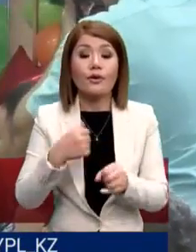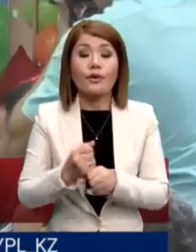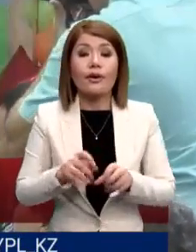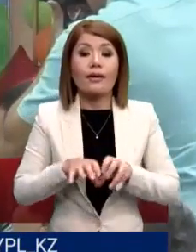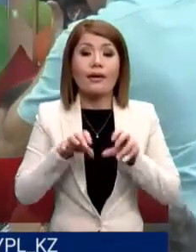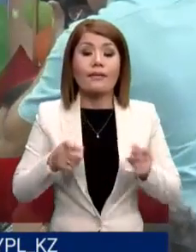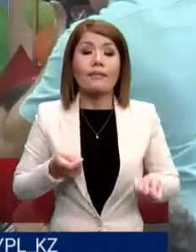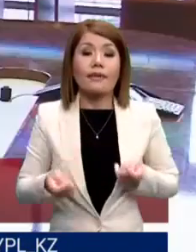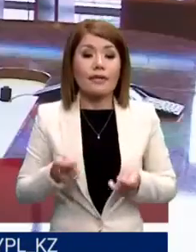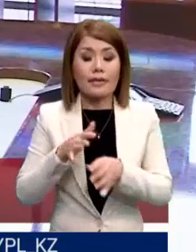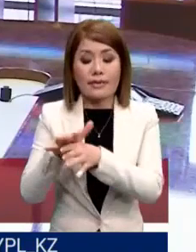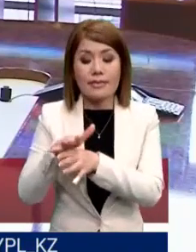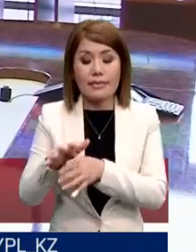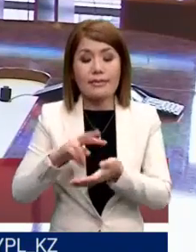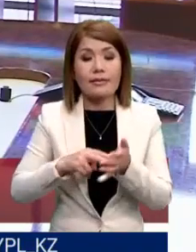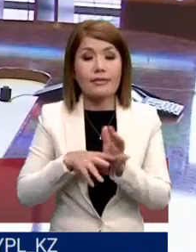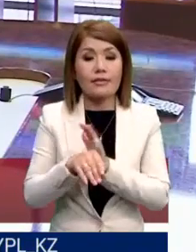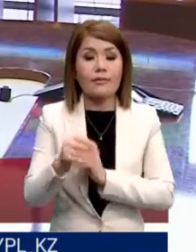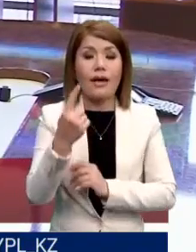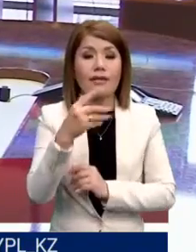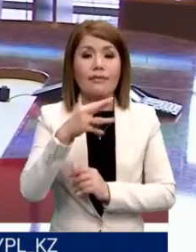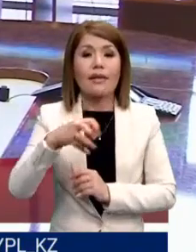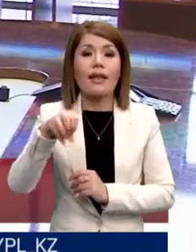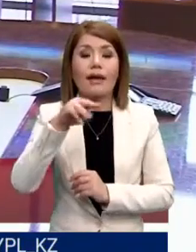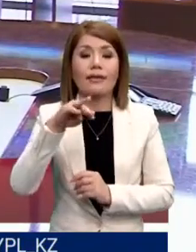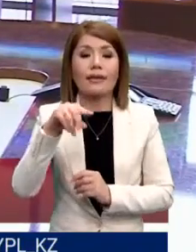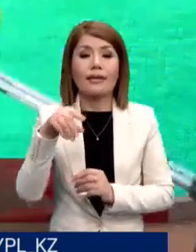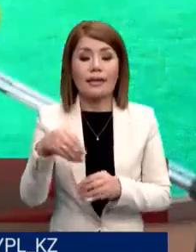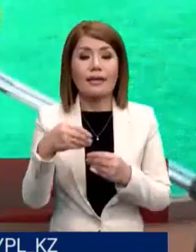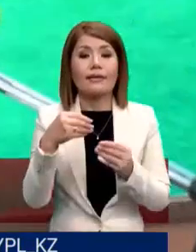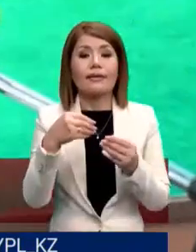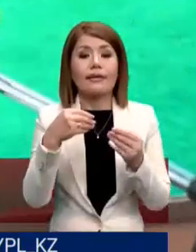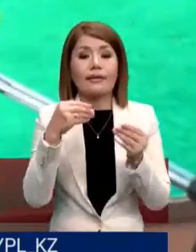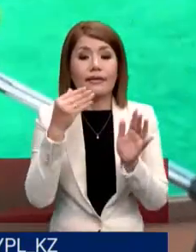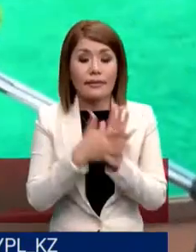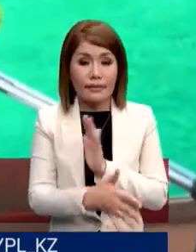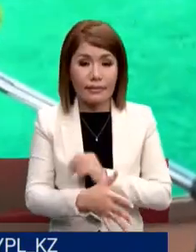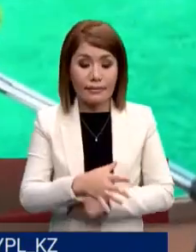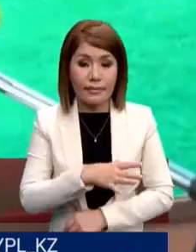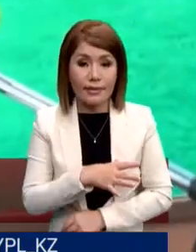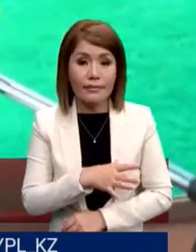басшыларының жобасы жүзеге асты. Бұл үшін 1 миллиард теңге қарастырылыпты.